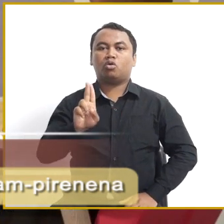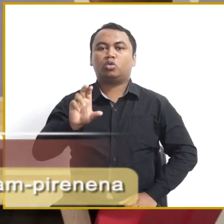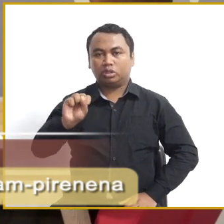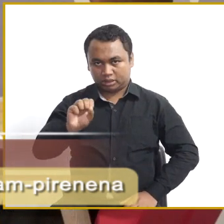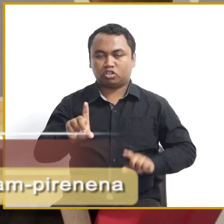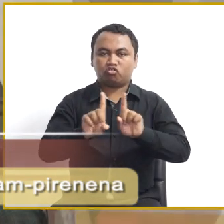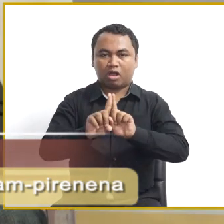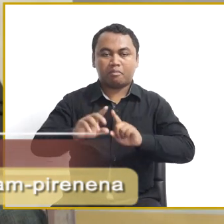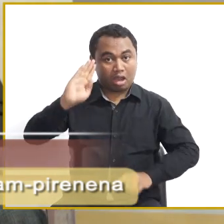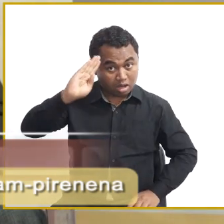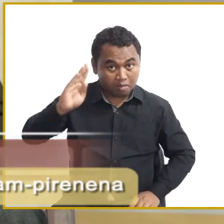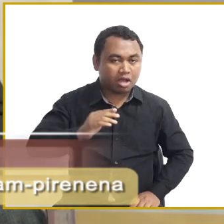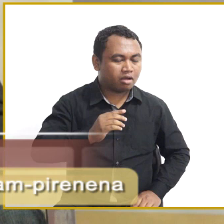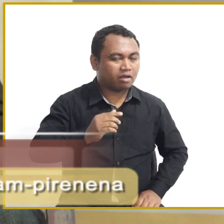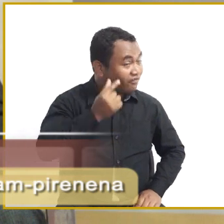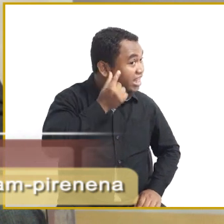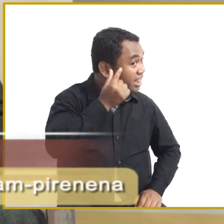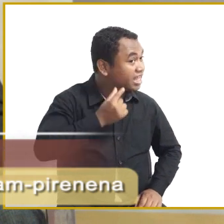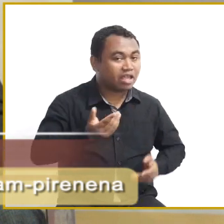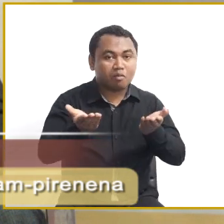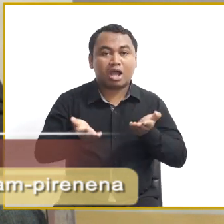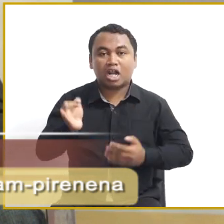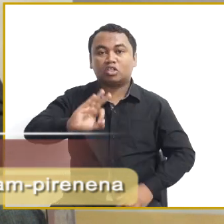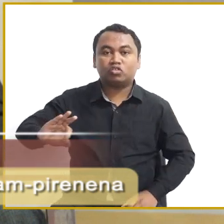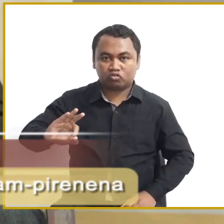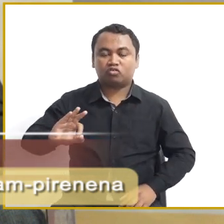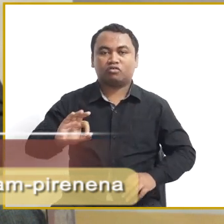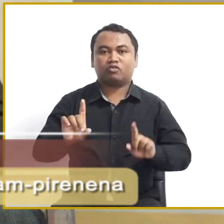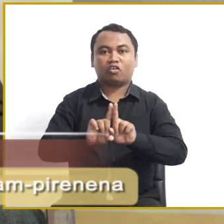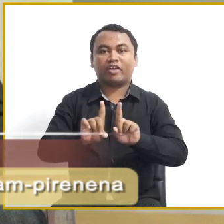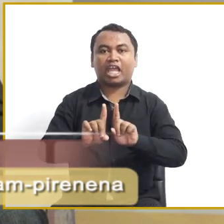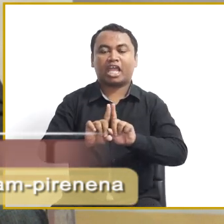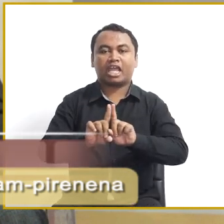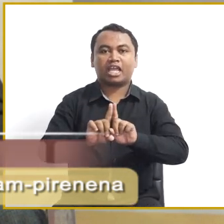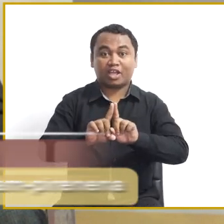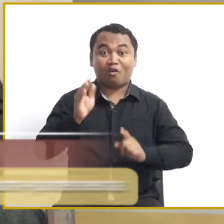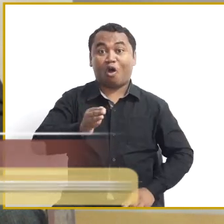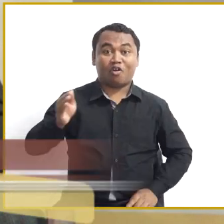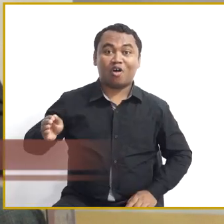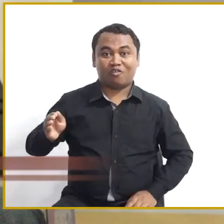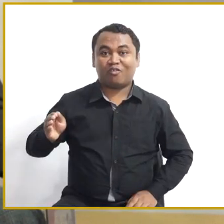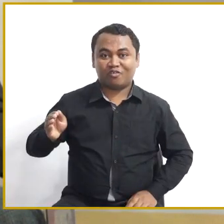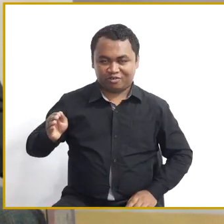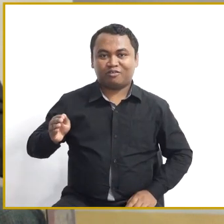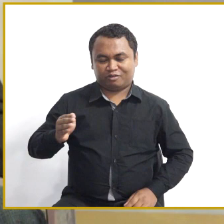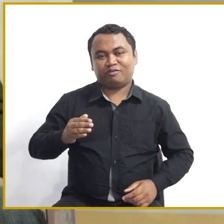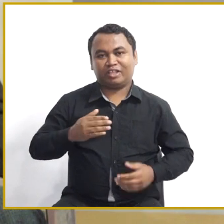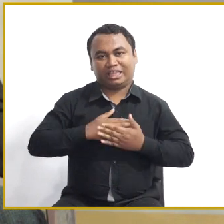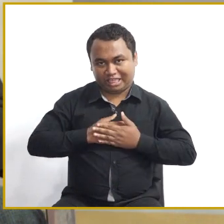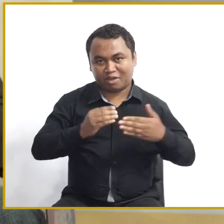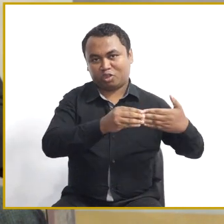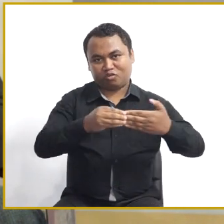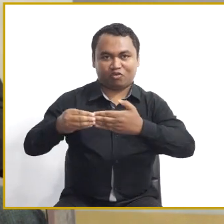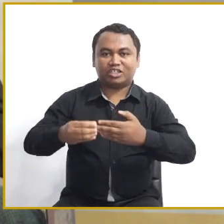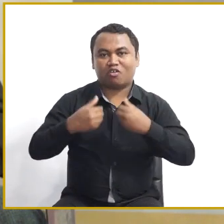miarahaba ihany ko ny fidy manatsoa zay ataontsika hoe vaovao ihany ko tiako entina mba